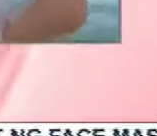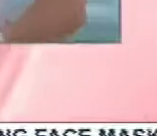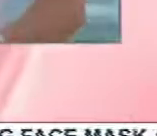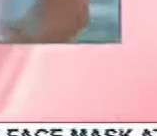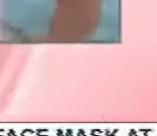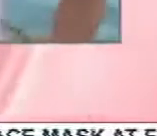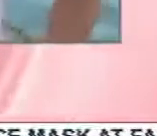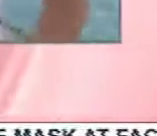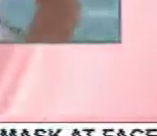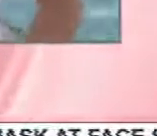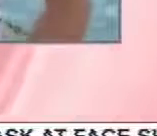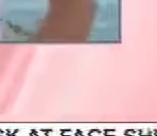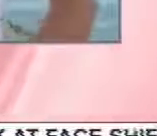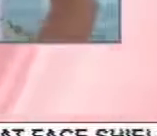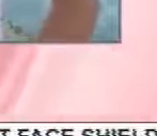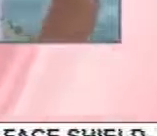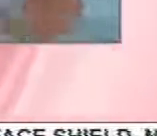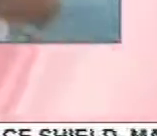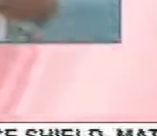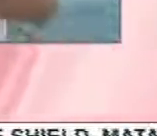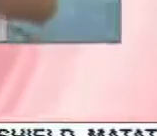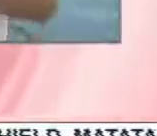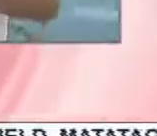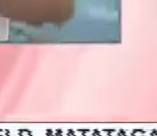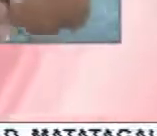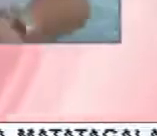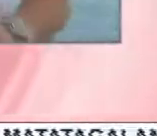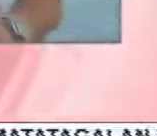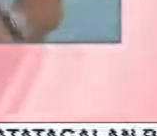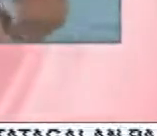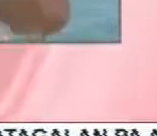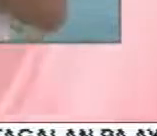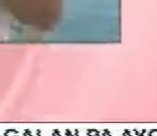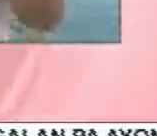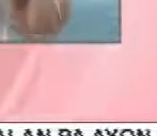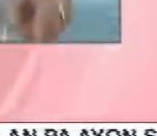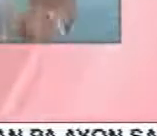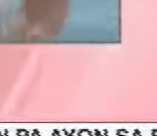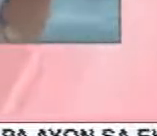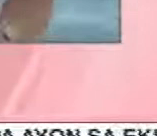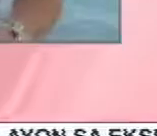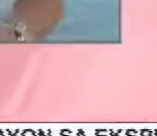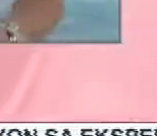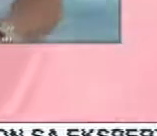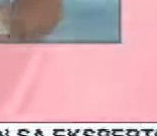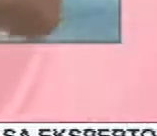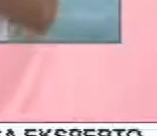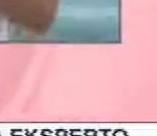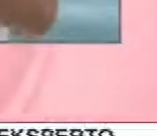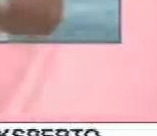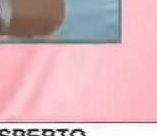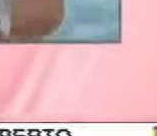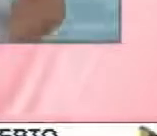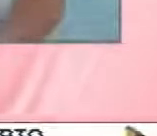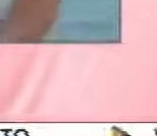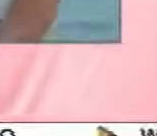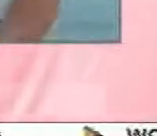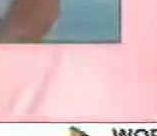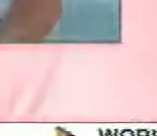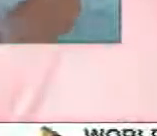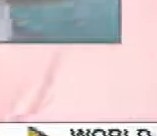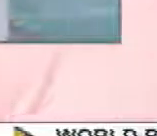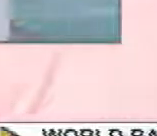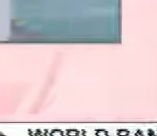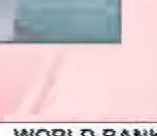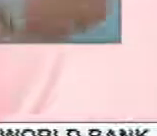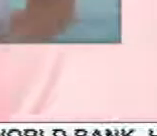fish cage dito sa Taal Lake. Gani. Pero ngayon, ang magandang balita dyan, napirmahan na yung isang resolusyon. At bibigyan na nga sila ng window